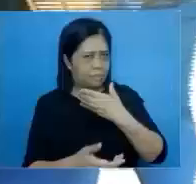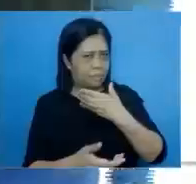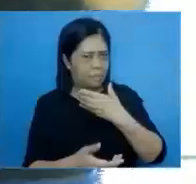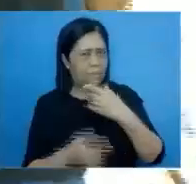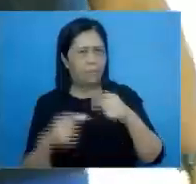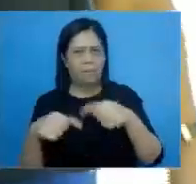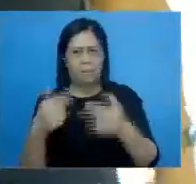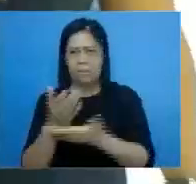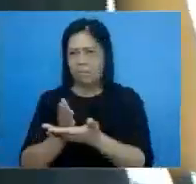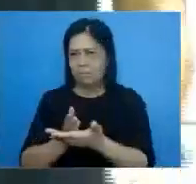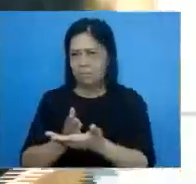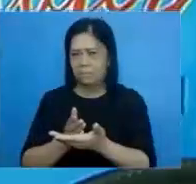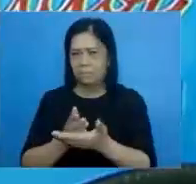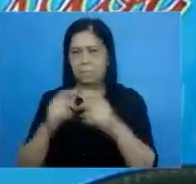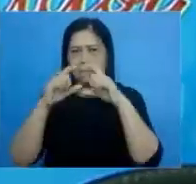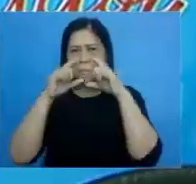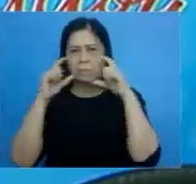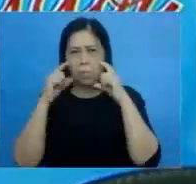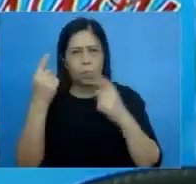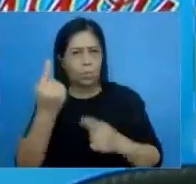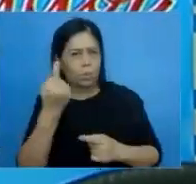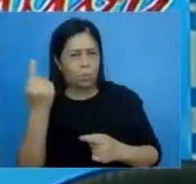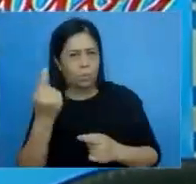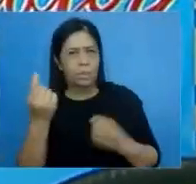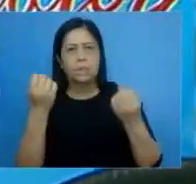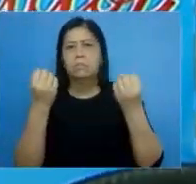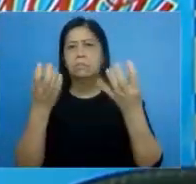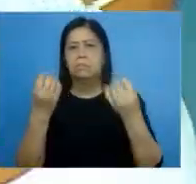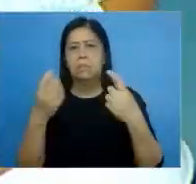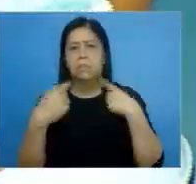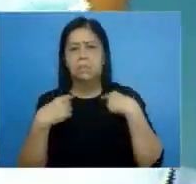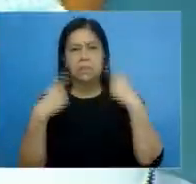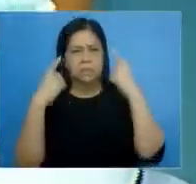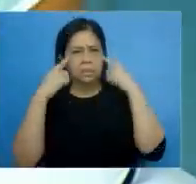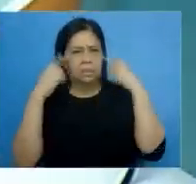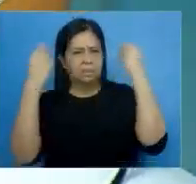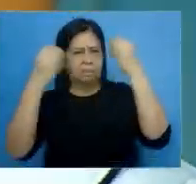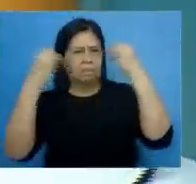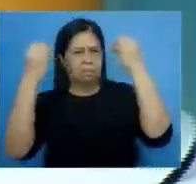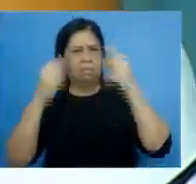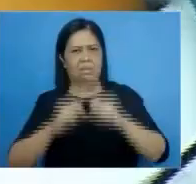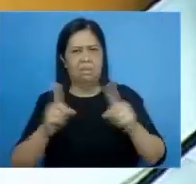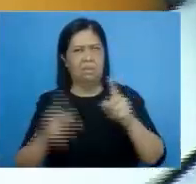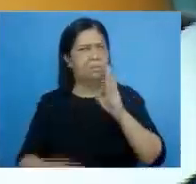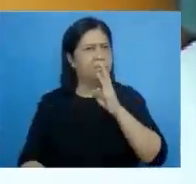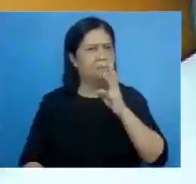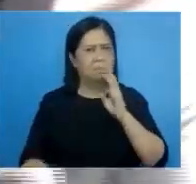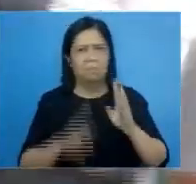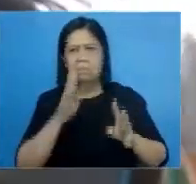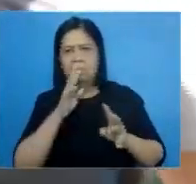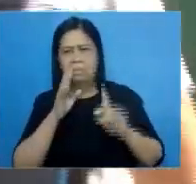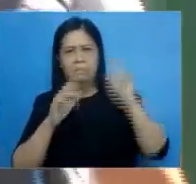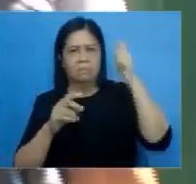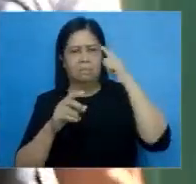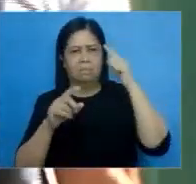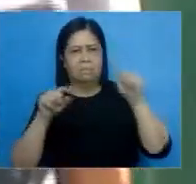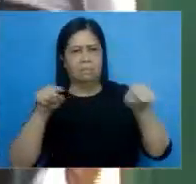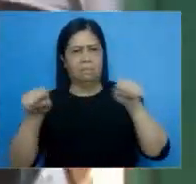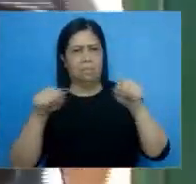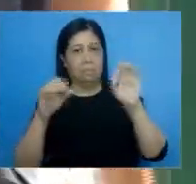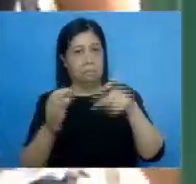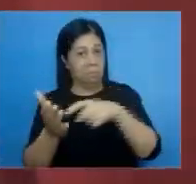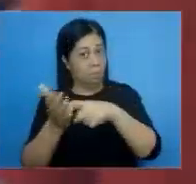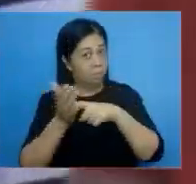iba face mask lang. Marami raw kasi ang naguguluhan sa iba-ibang sinasabi ng mga opisyal ng pamahalaan kung mandatory pa